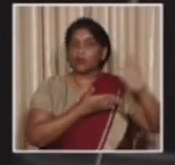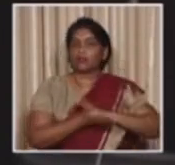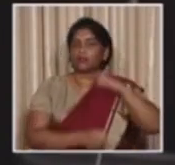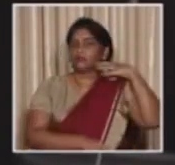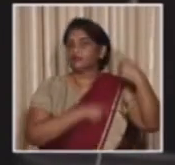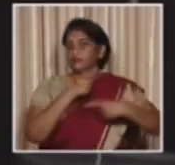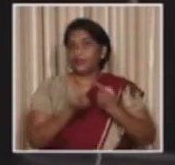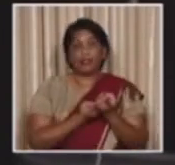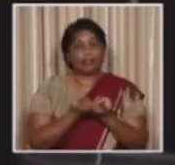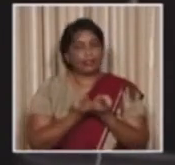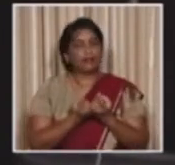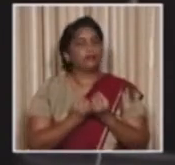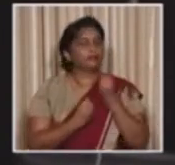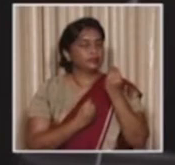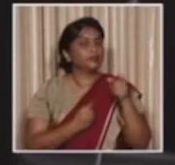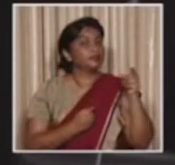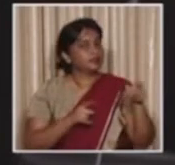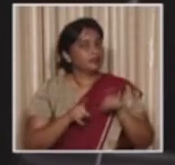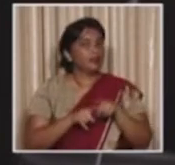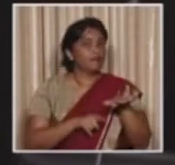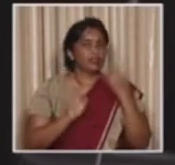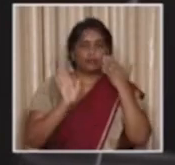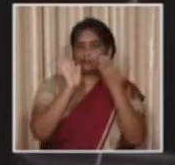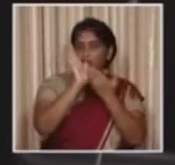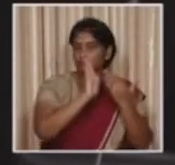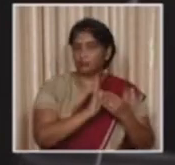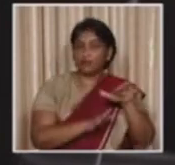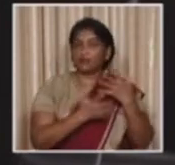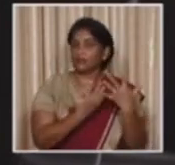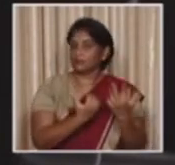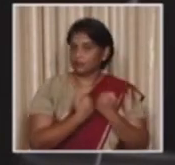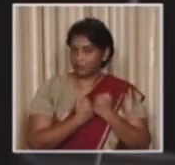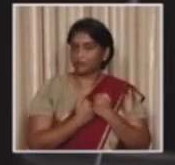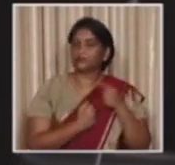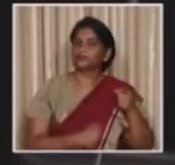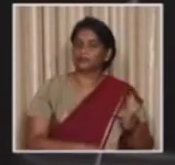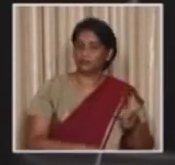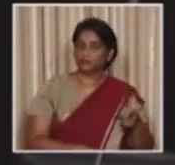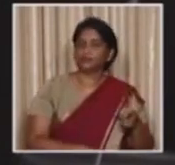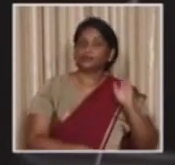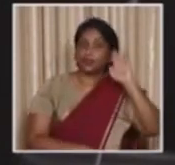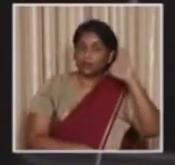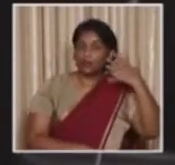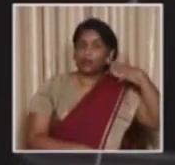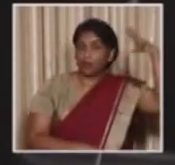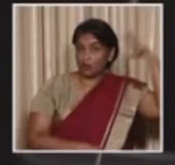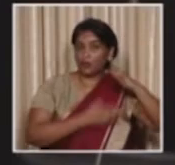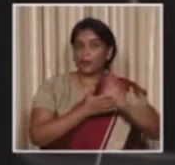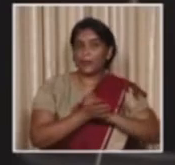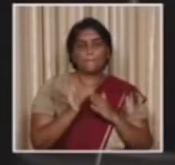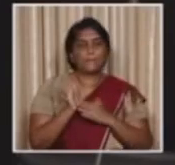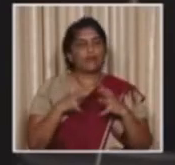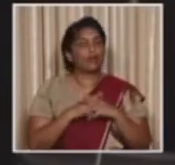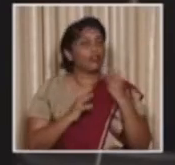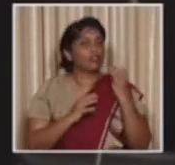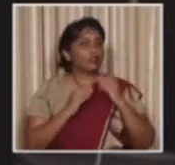කරන්න තරඟකාරීත්වයට ලබා දෙන්න ඒ සඳහා ඉඩම් හඳුනාගෙන තියෙනවා. ඉඩම් ටික පවරාගෙන විශේෂම සූර්ය බලයෙන් මෙගවට් 3000ක්